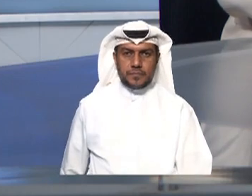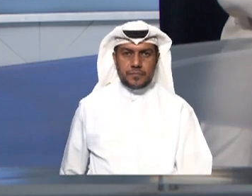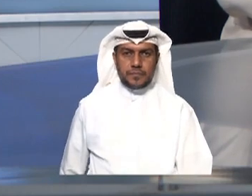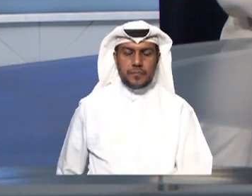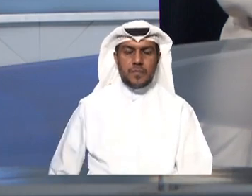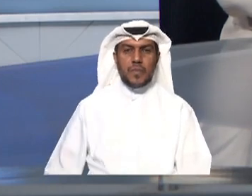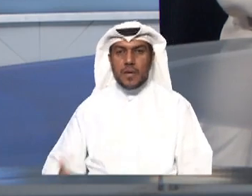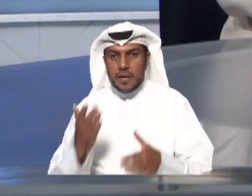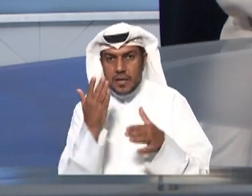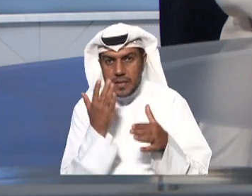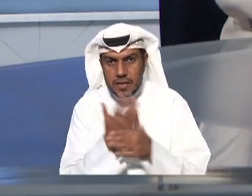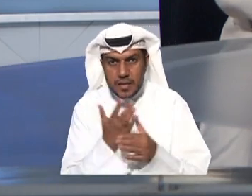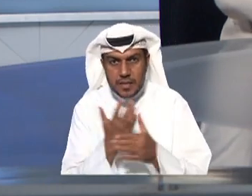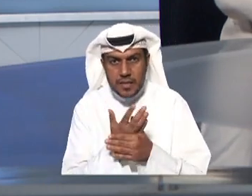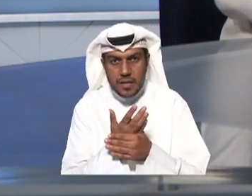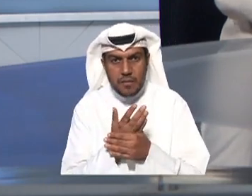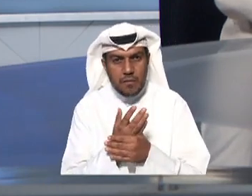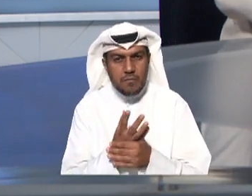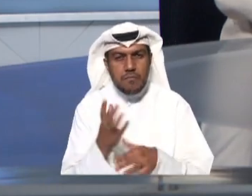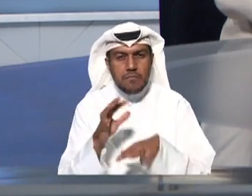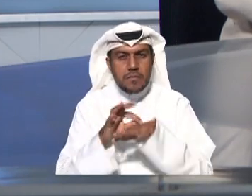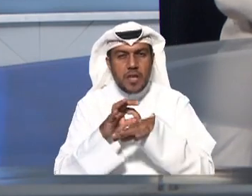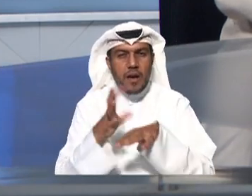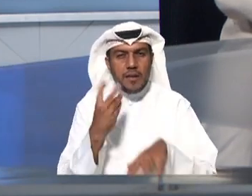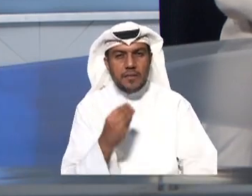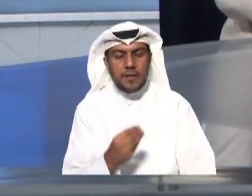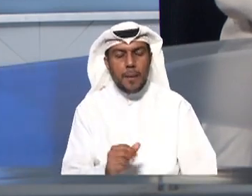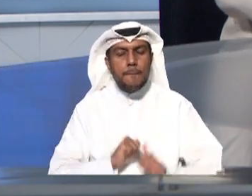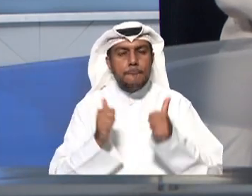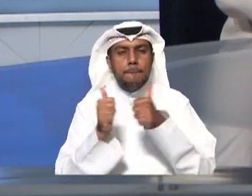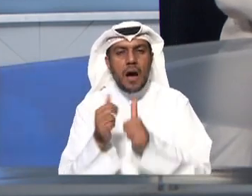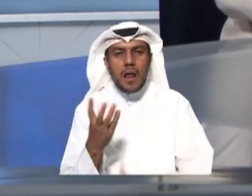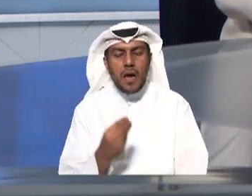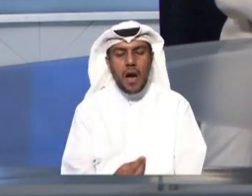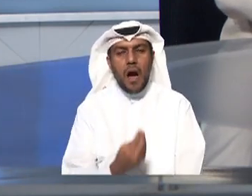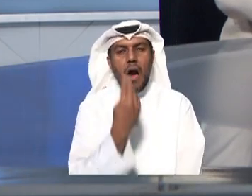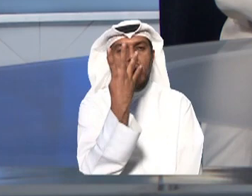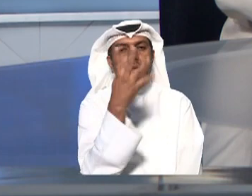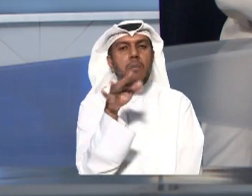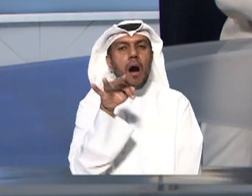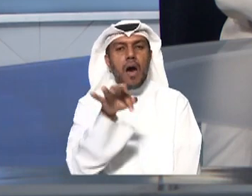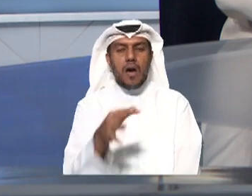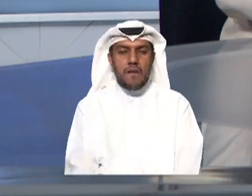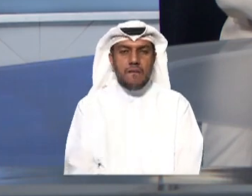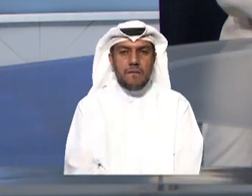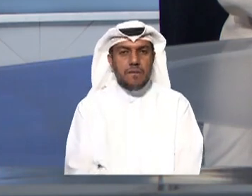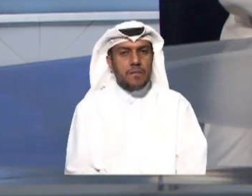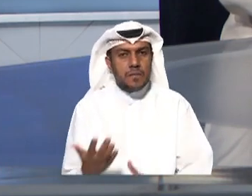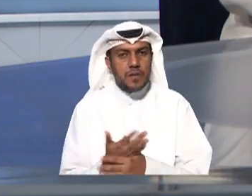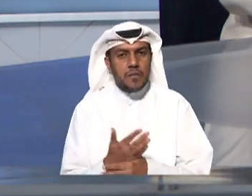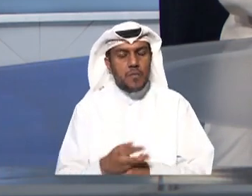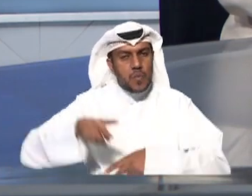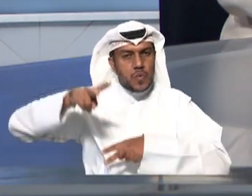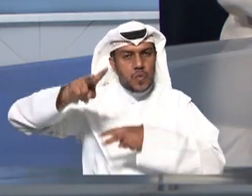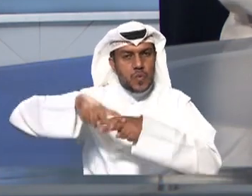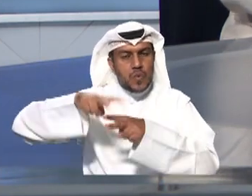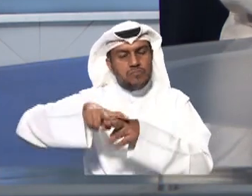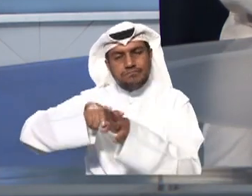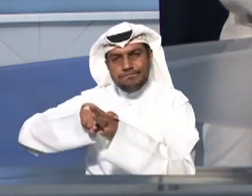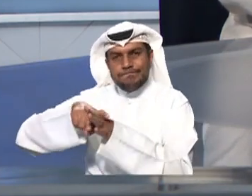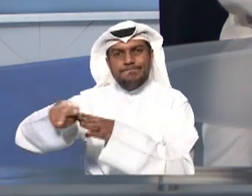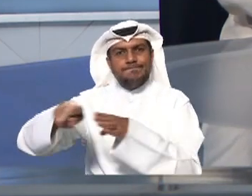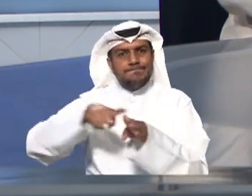جاءت لتخفيف معاناة 4000 أسرة فقيرة ومحتاجة تضررت نتيجة حصار الاحتلال الإسرائيلي على القطاع